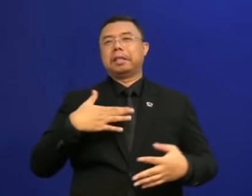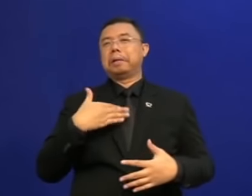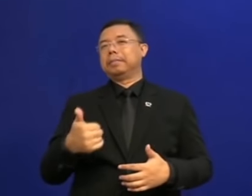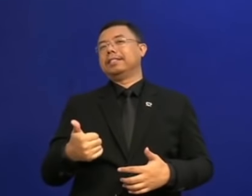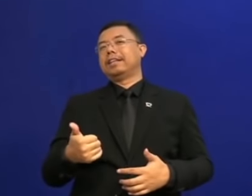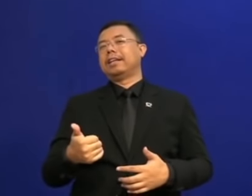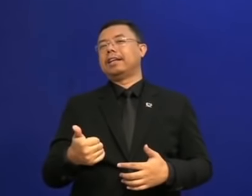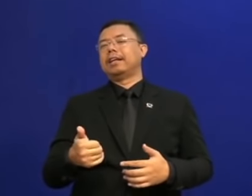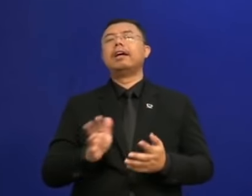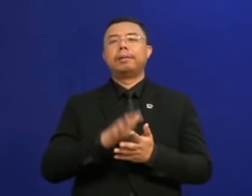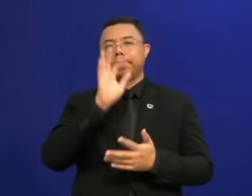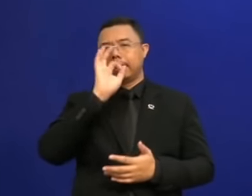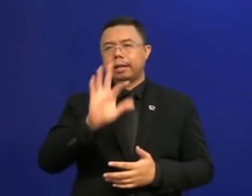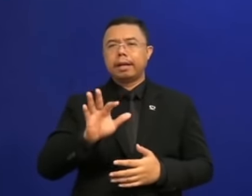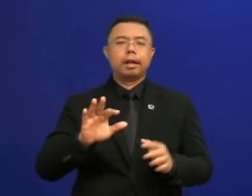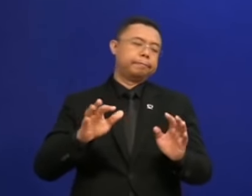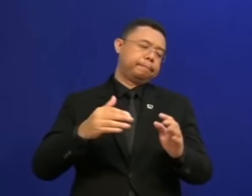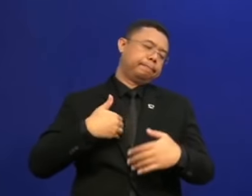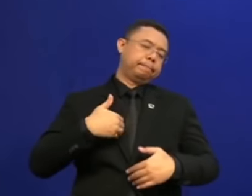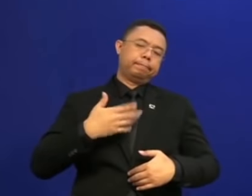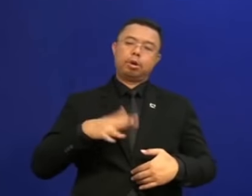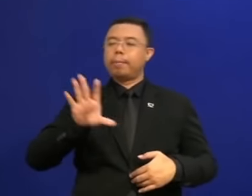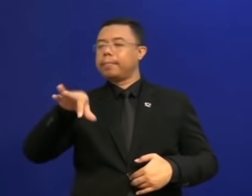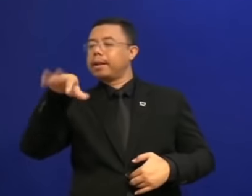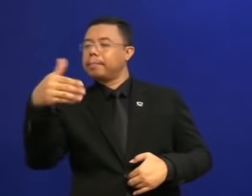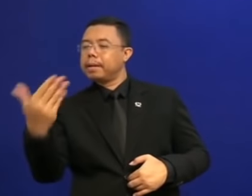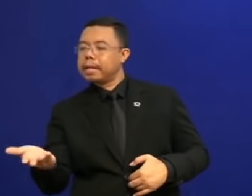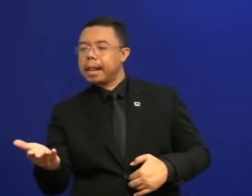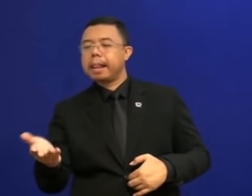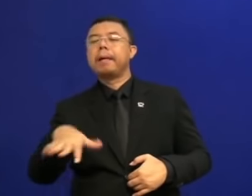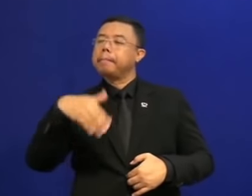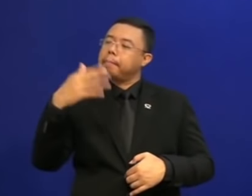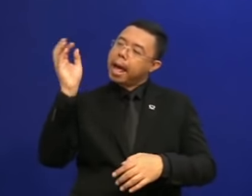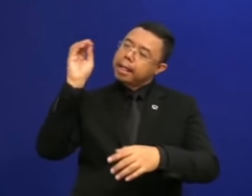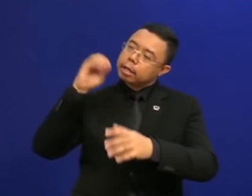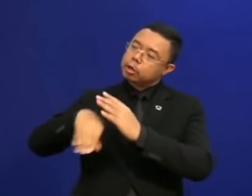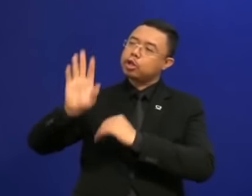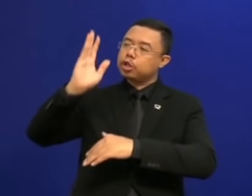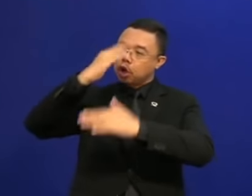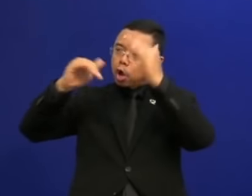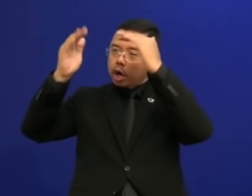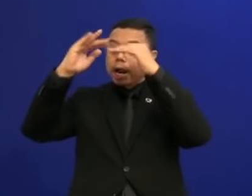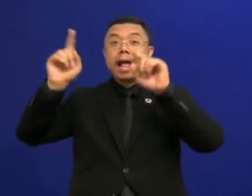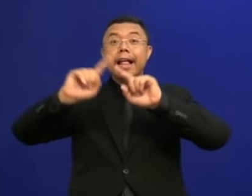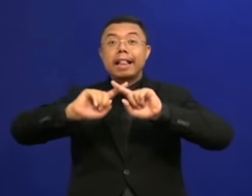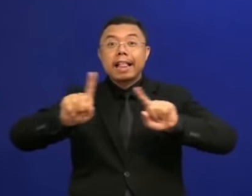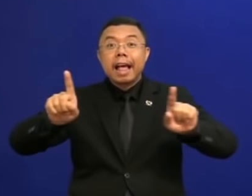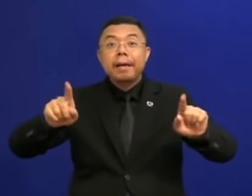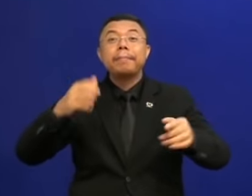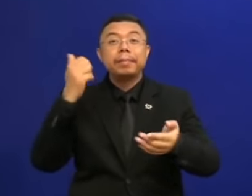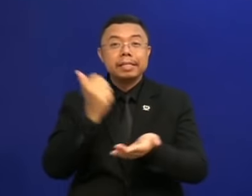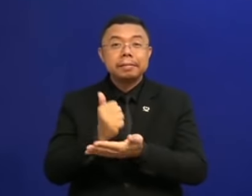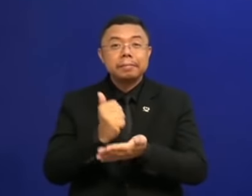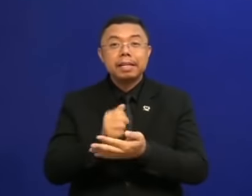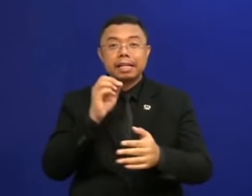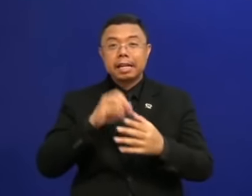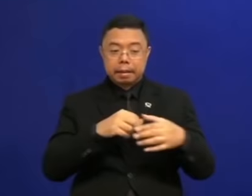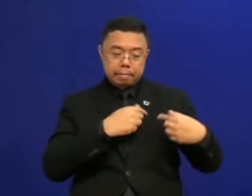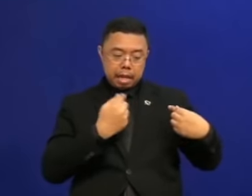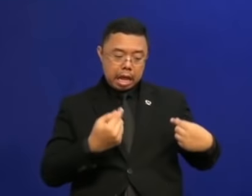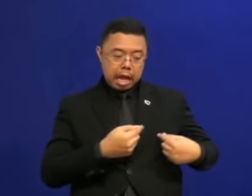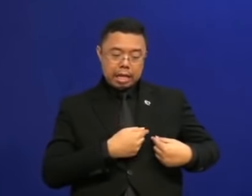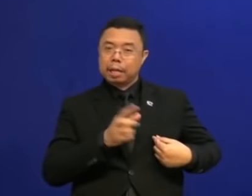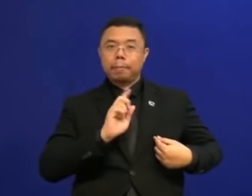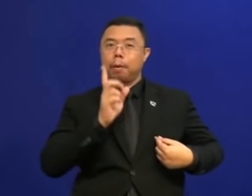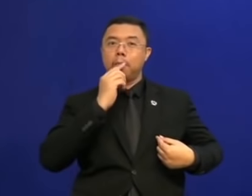saja mengatakan, ya pilih meninggal dunia, mati masuk surga. Tetapi sebenarnya di dalam hati